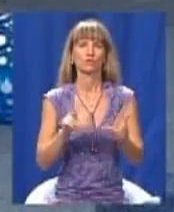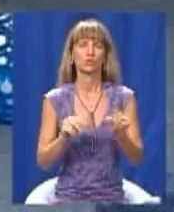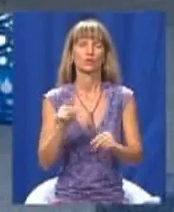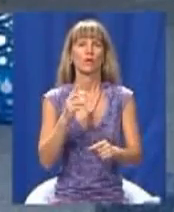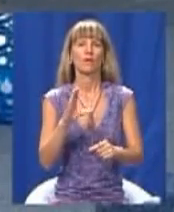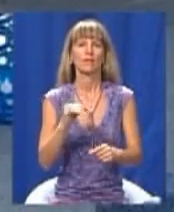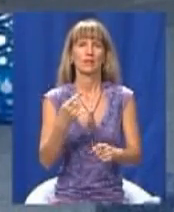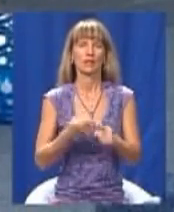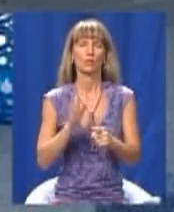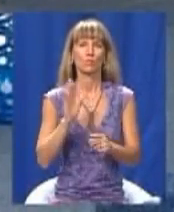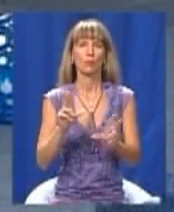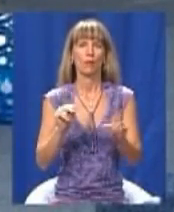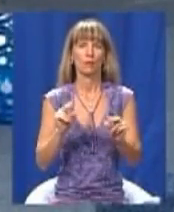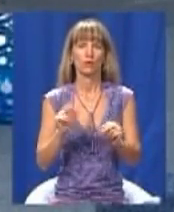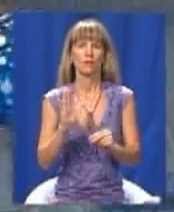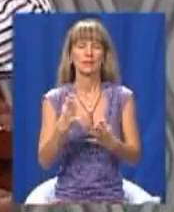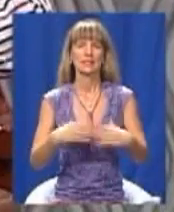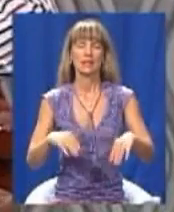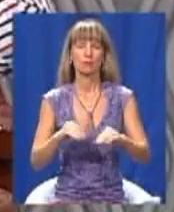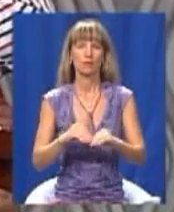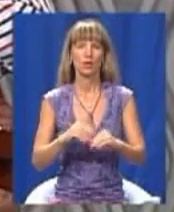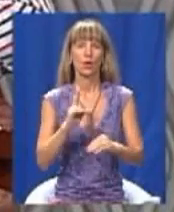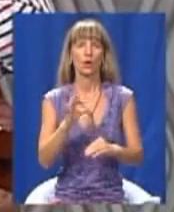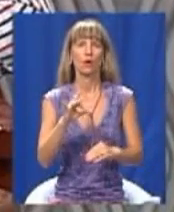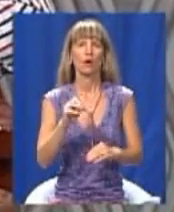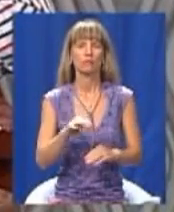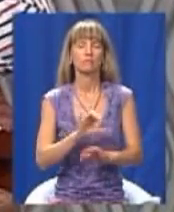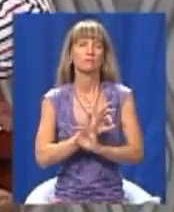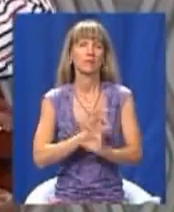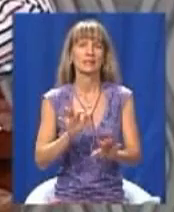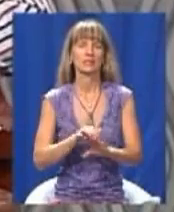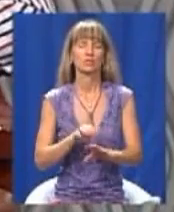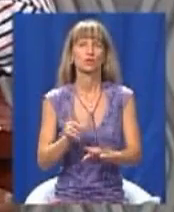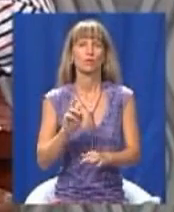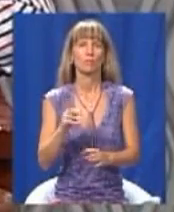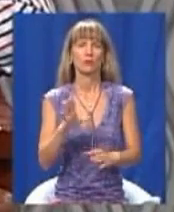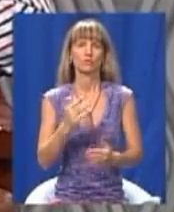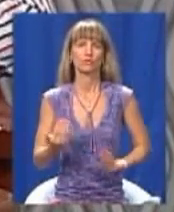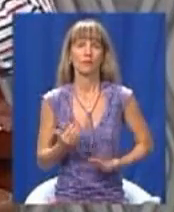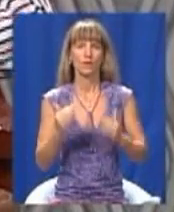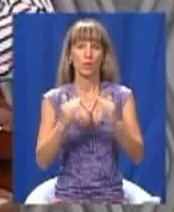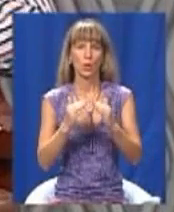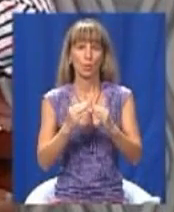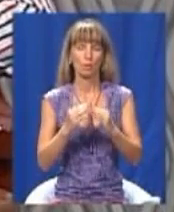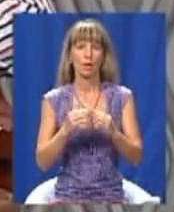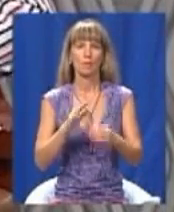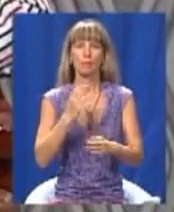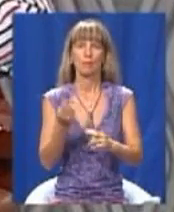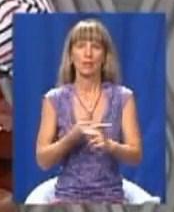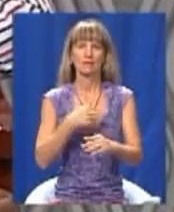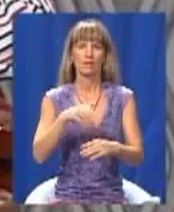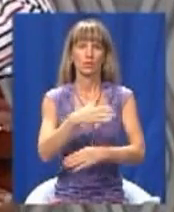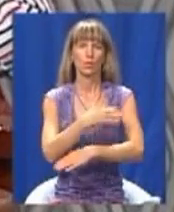в родині, і все буде дуже і дуже добре. До речі, корат – це ідеальна кішка для утримання в квартирі або в будинку без виходу назовні.